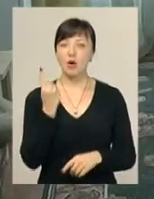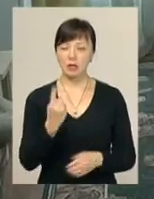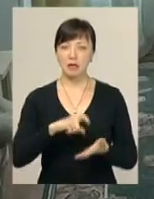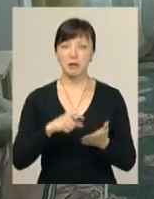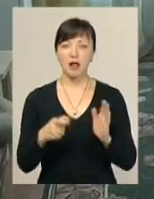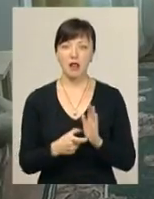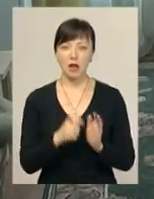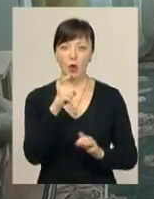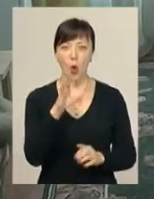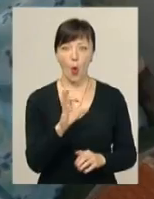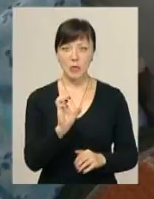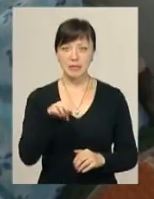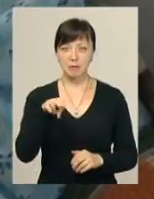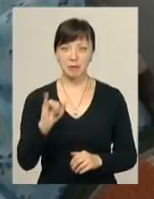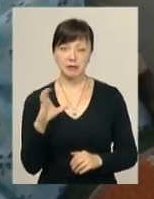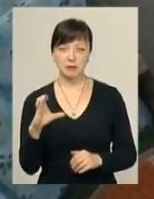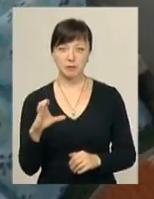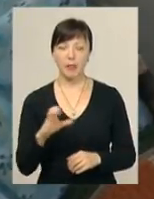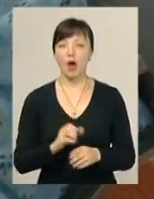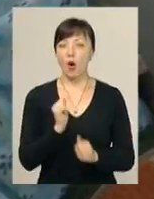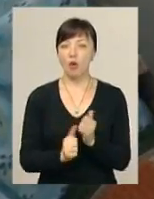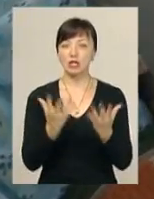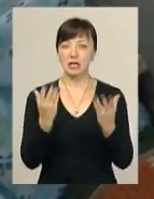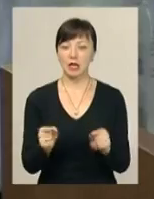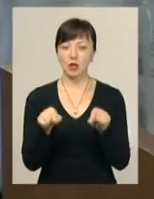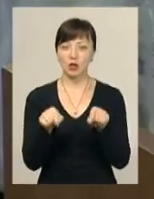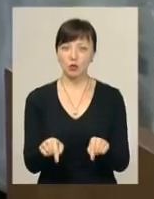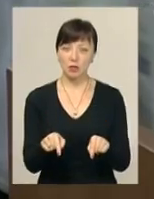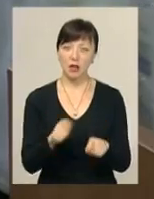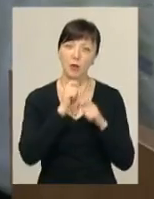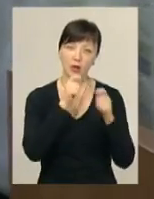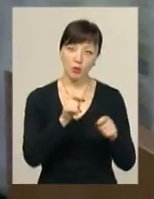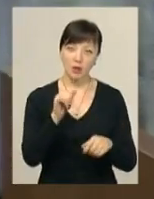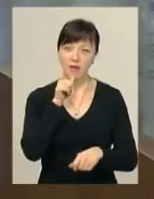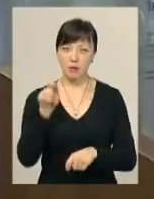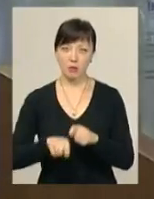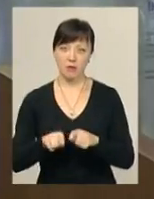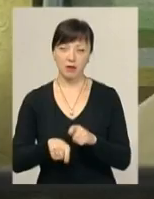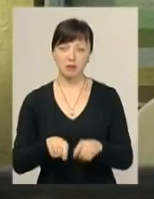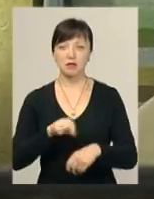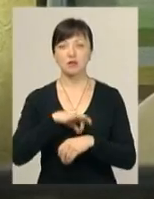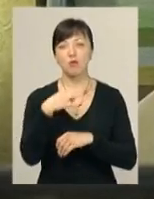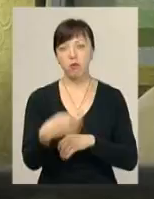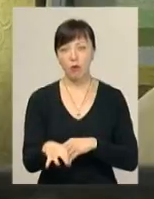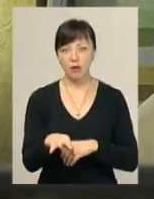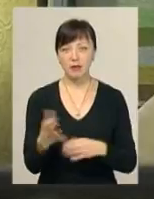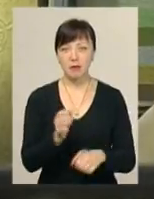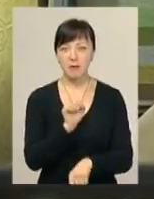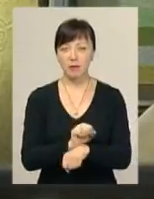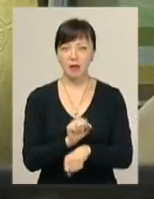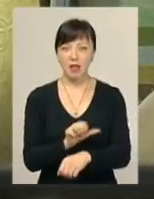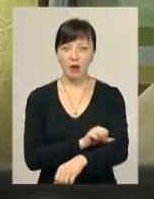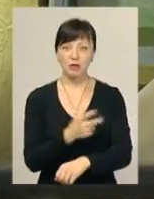хоспісних палат у Хмельницькій міській лікарні. Кожен день тут і подарунок, і випробування. З болом, який пригальмовують